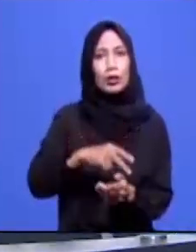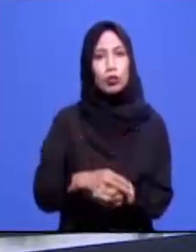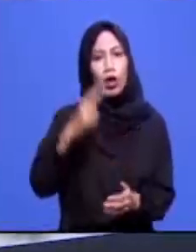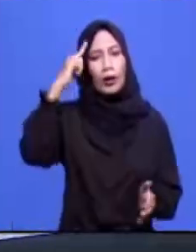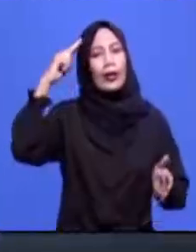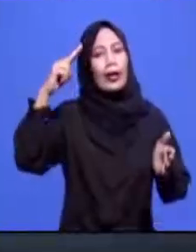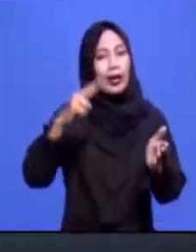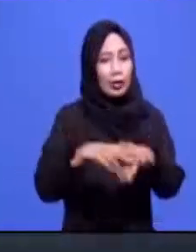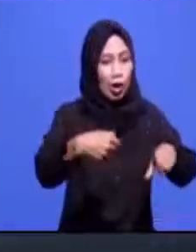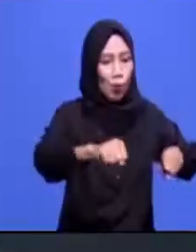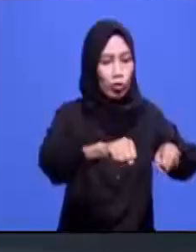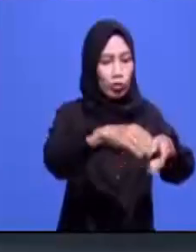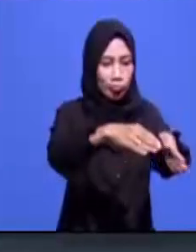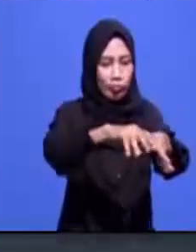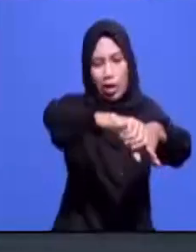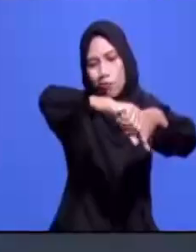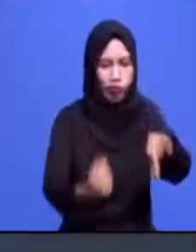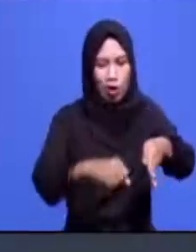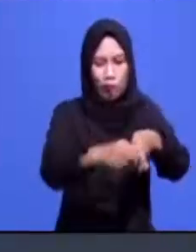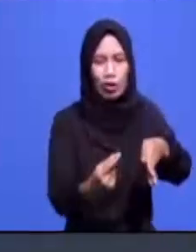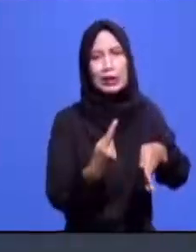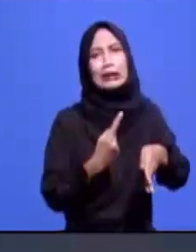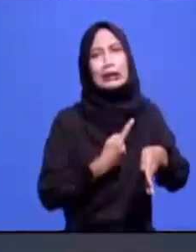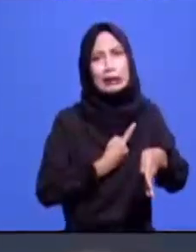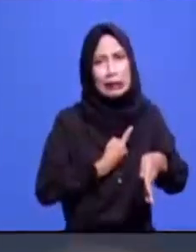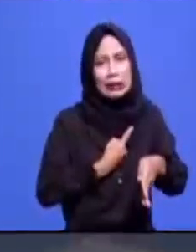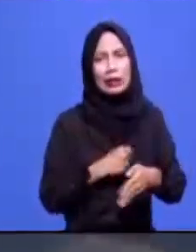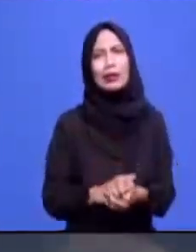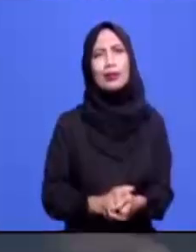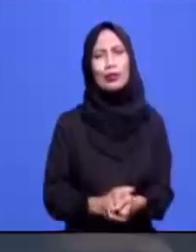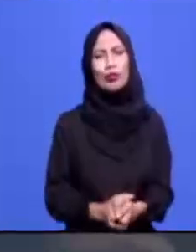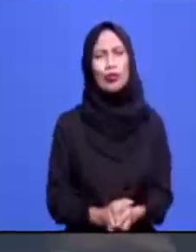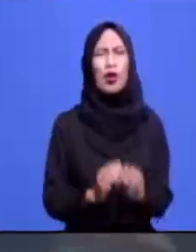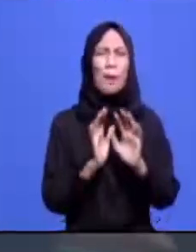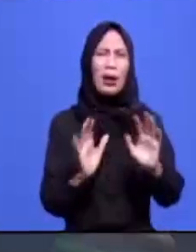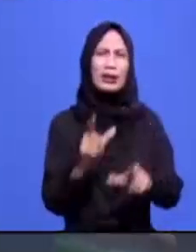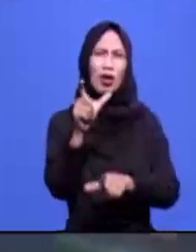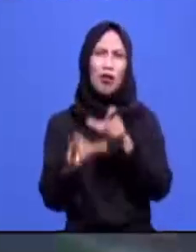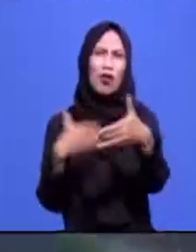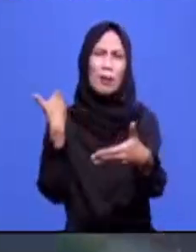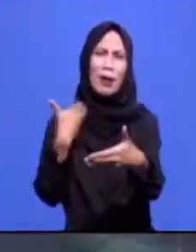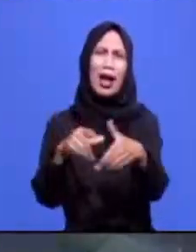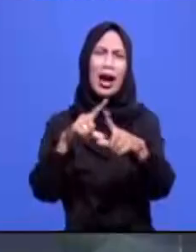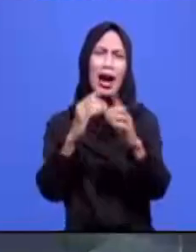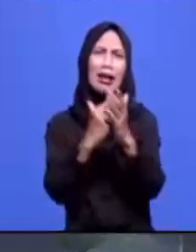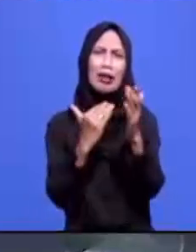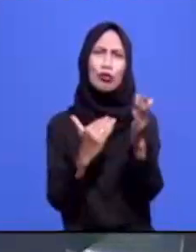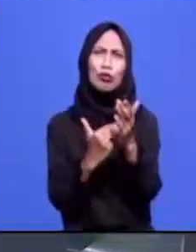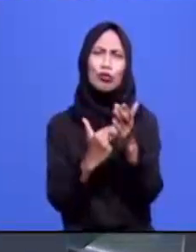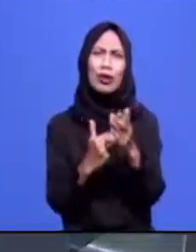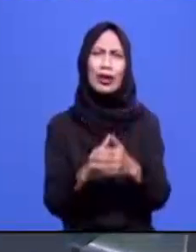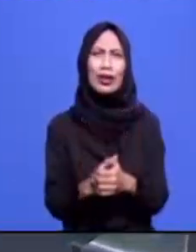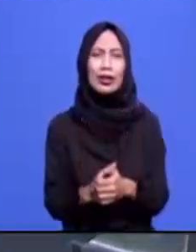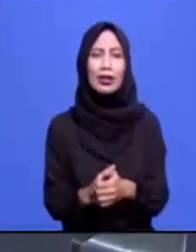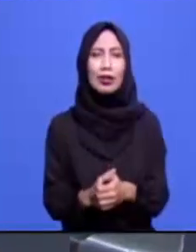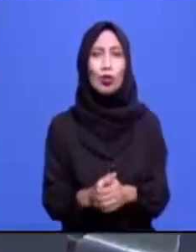sendiri. Potret buruknya disiplin mematuhi aturan lalu lintas seperti memakai helm juga terekam di Jakarta Barat. Puluhan warga terjaring razia